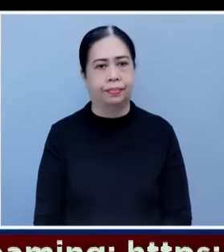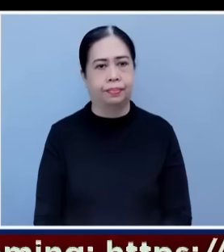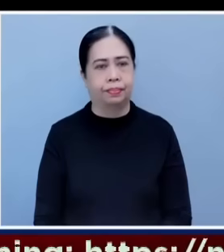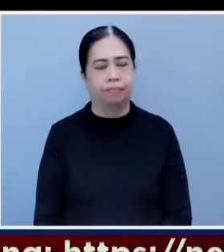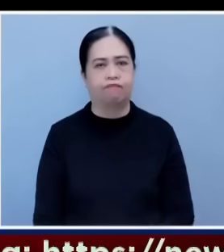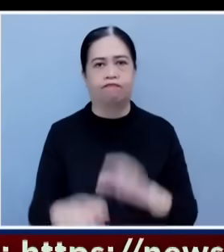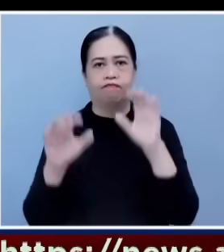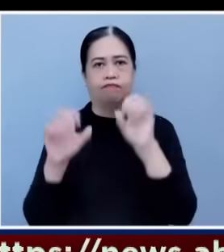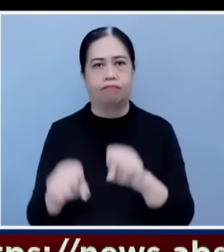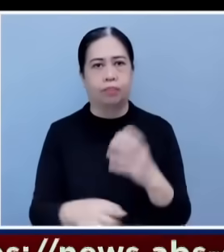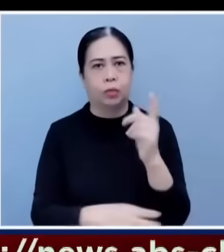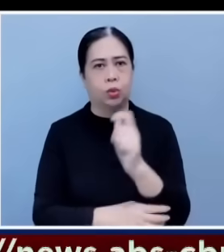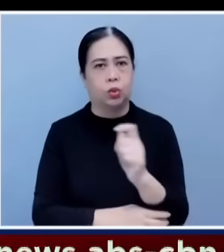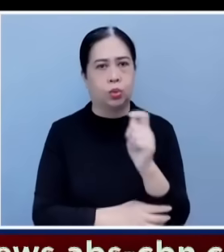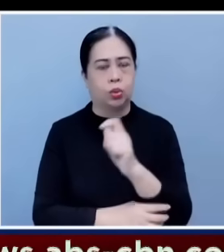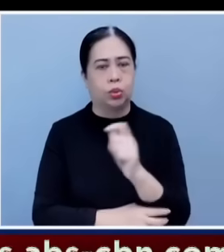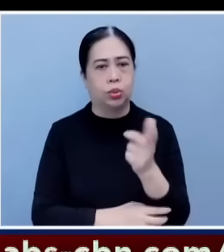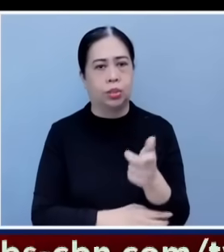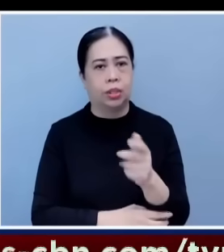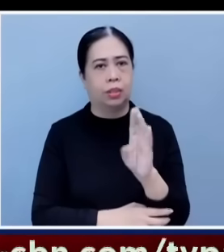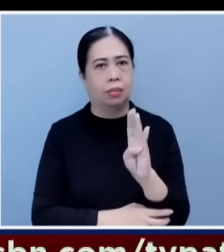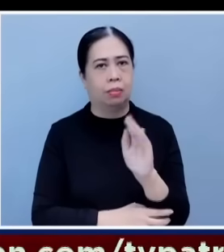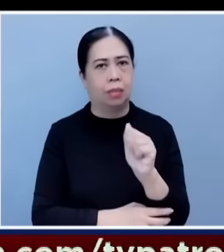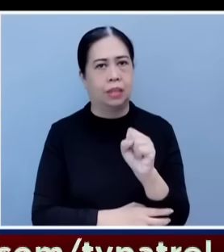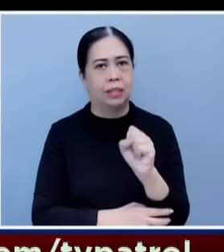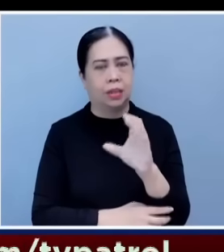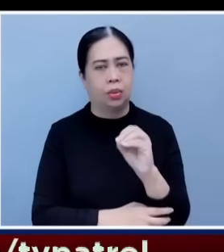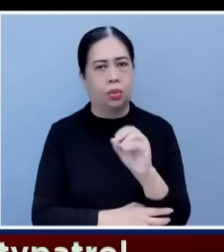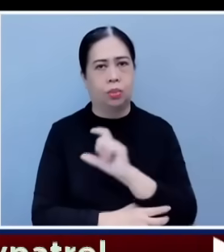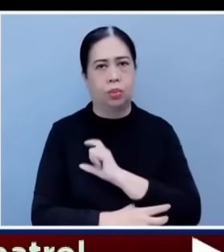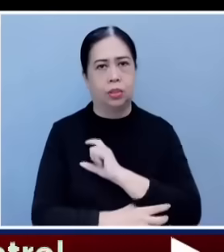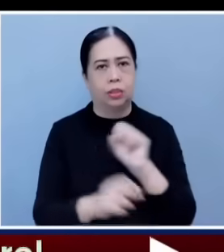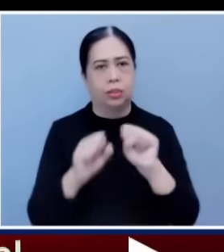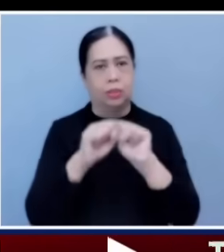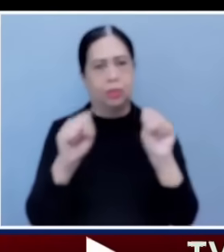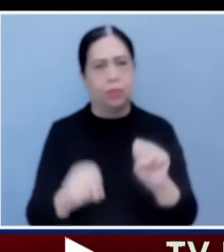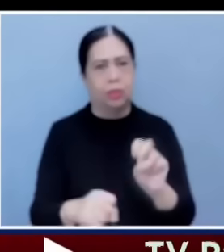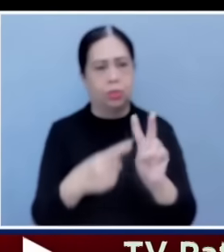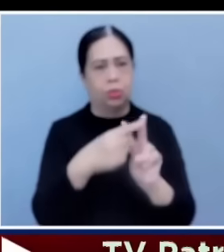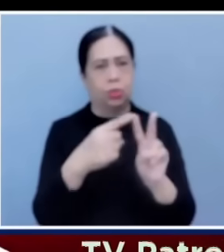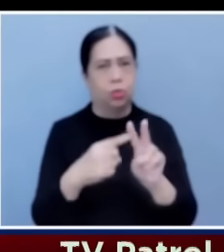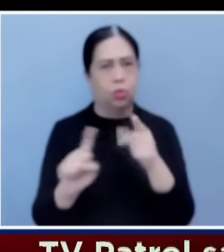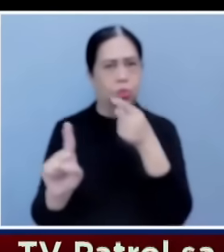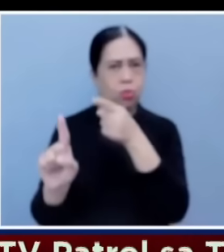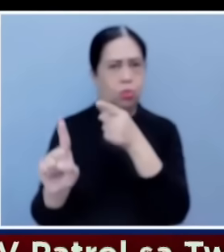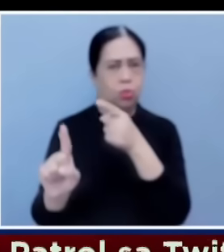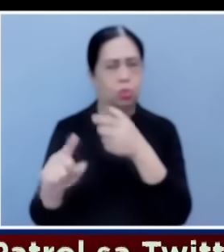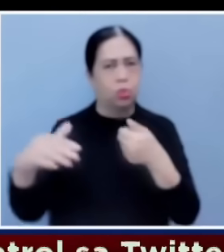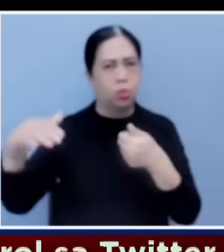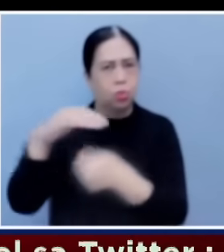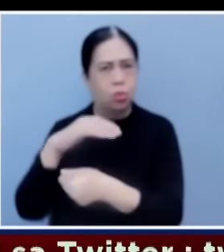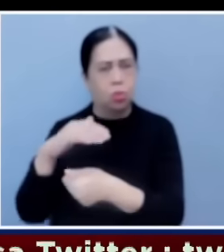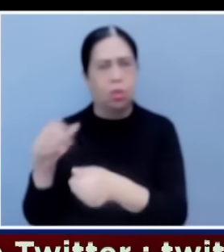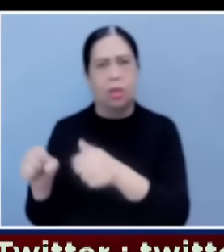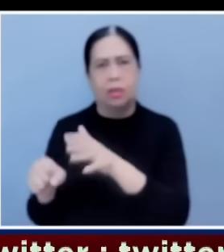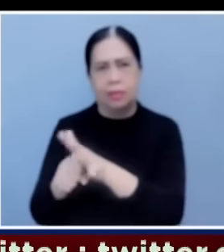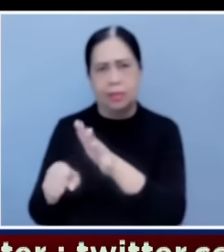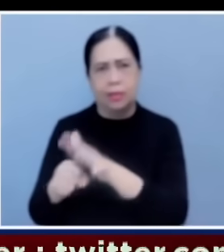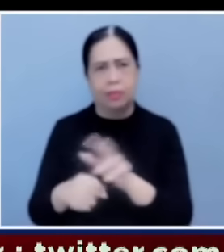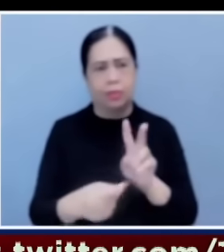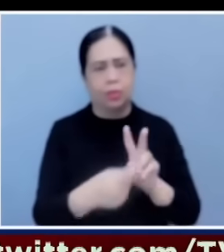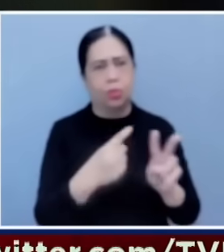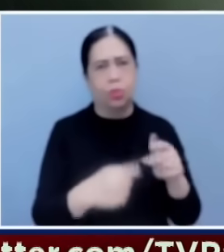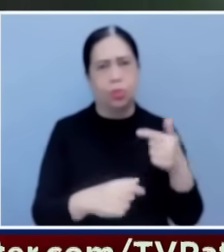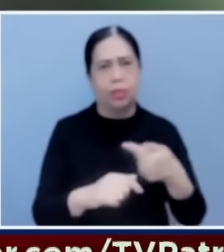Inaresto noong Martes ng mga tauhan ng Baseco Police Station ang dalawang sospek na itinuturong nagkulong at umabuso sa dalawang grade